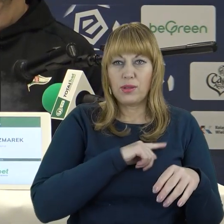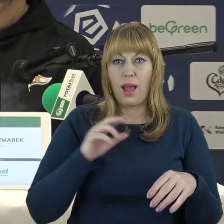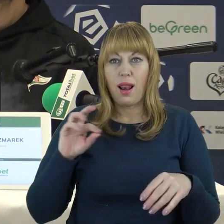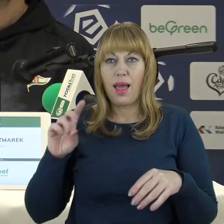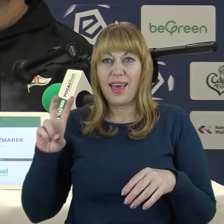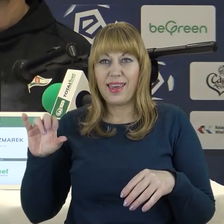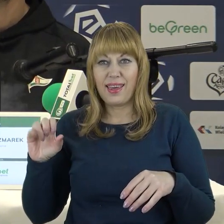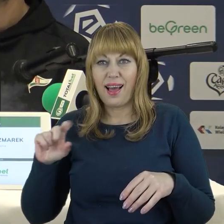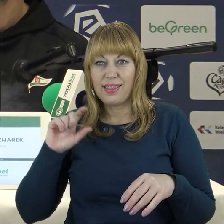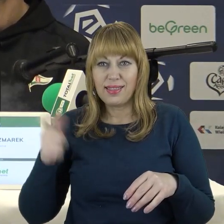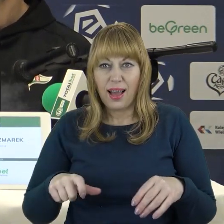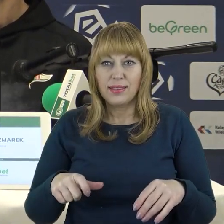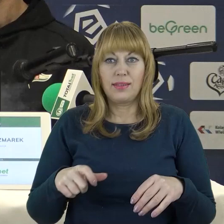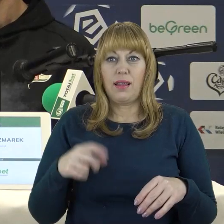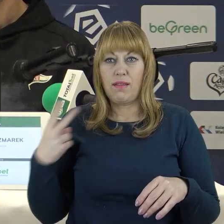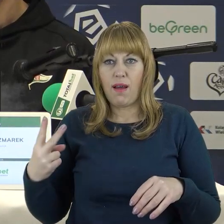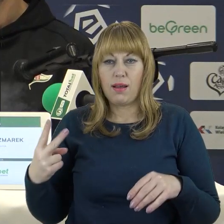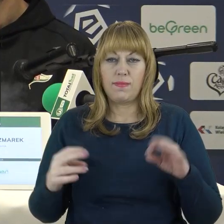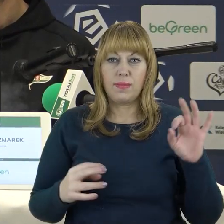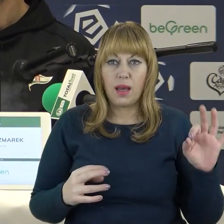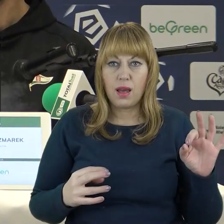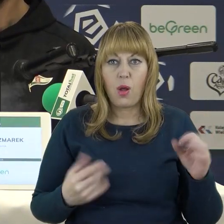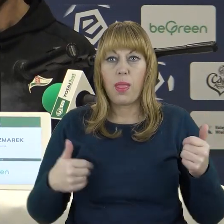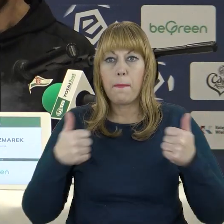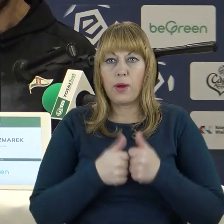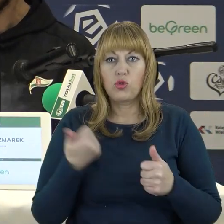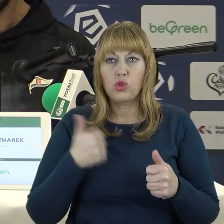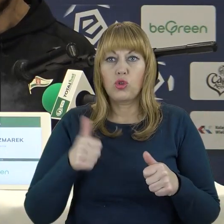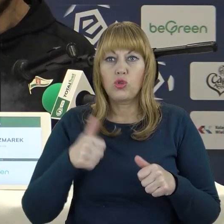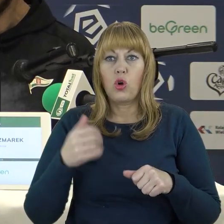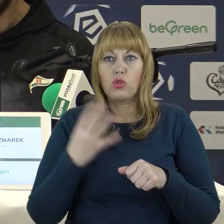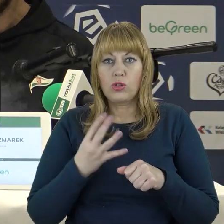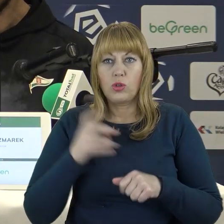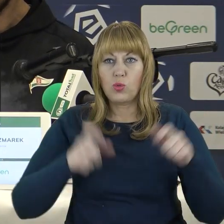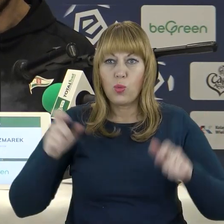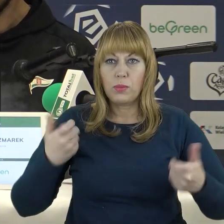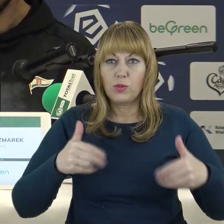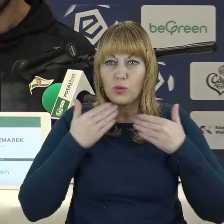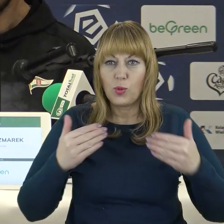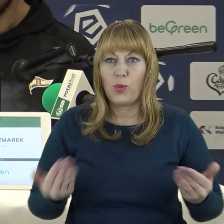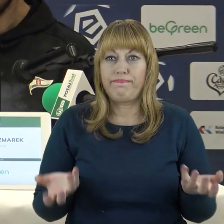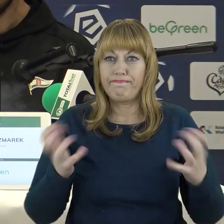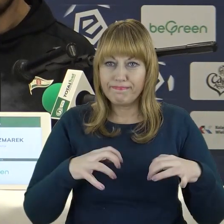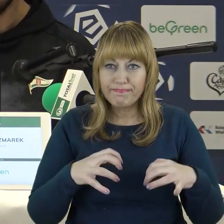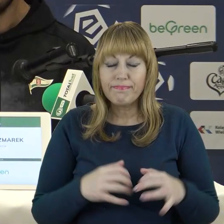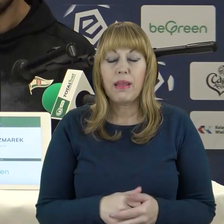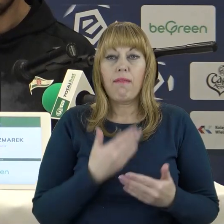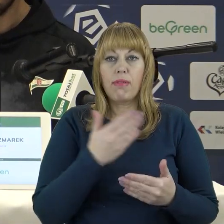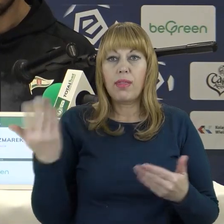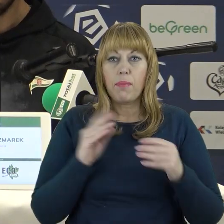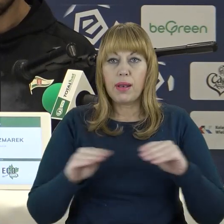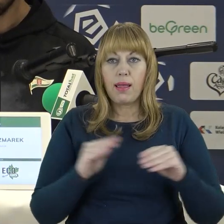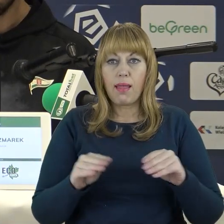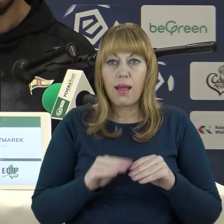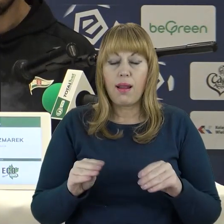Wynik meczu 2 do 0 dla drużyny gości. Wadam jeszcze, że na meczu było 1140 osób, którym dziękujemy za przybycie. Witam trenera